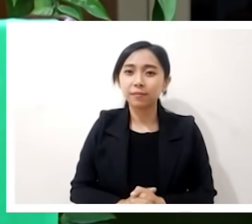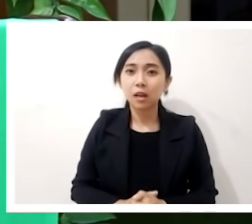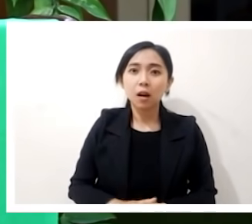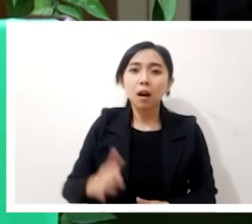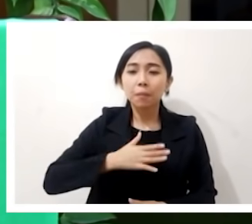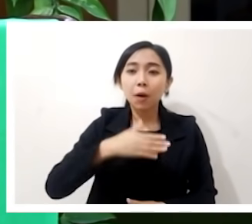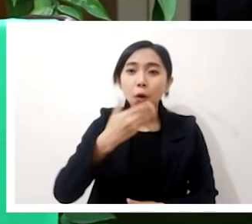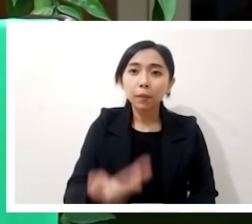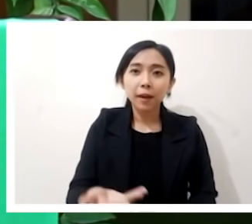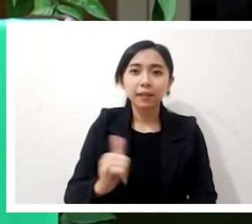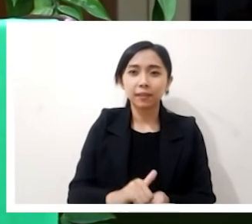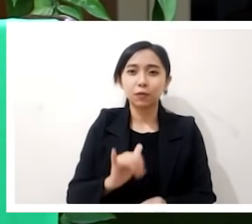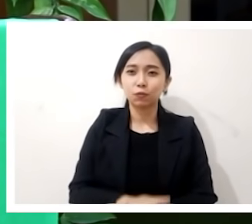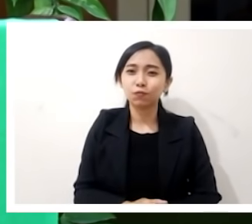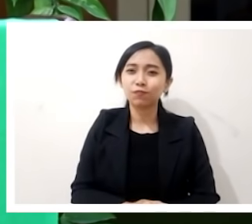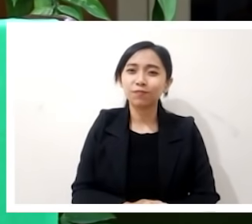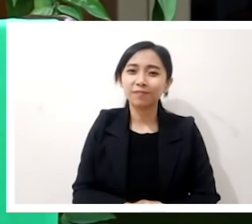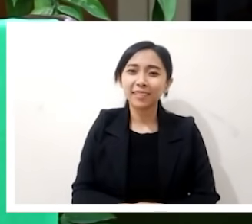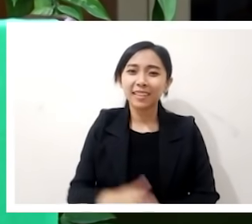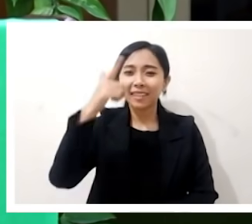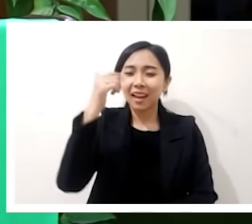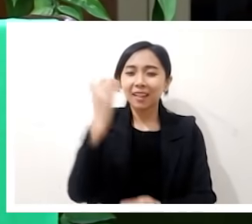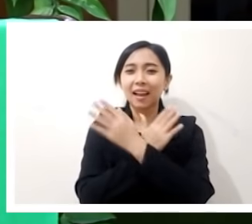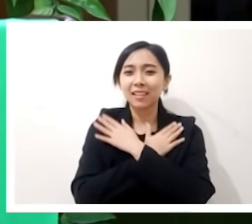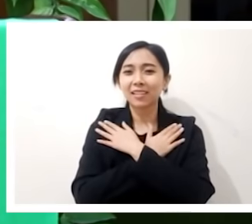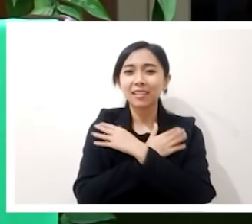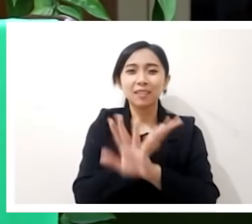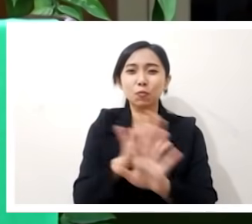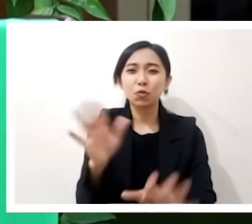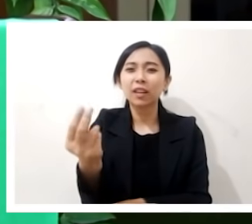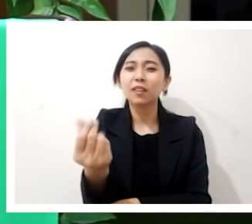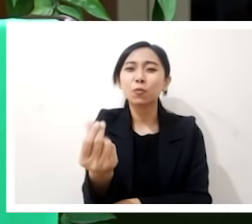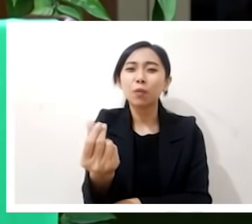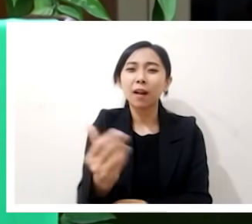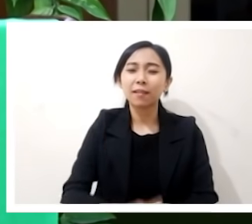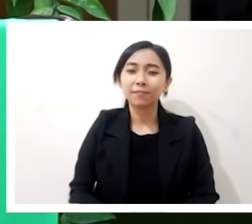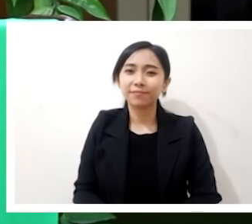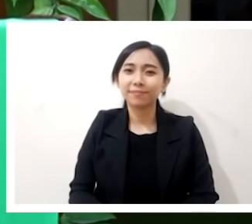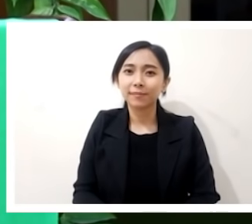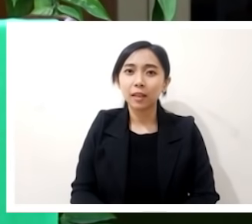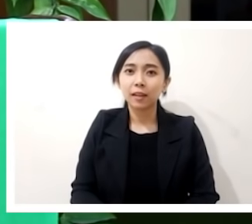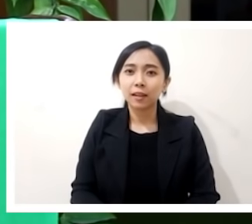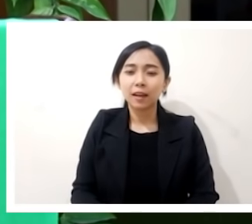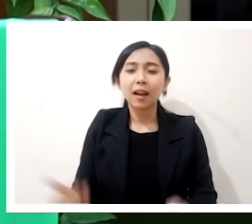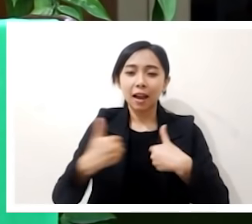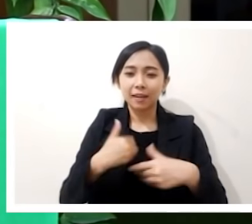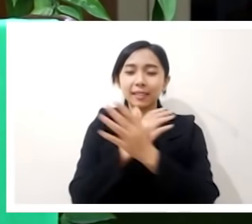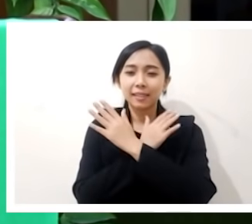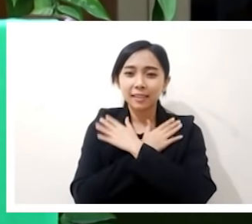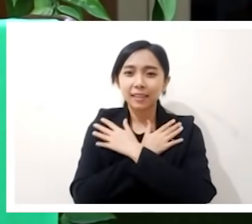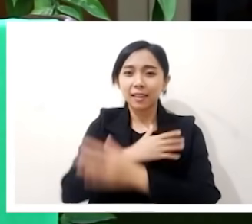Pengorbanan itu dasarnya adalah cinta kasih, cinta yang tulus dari orang tua kepada